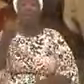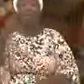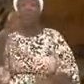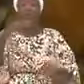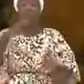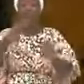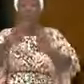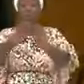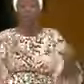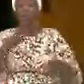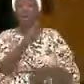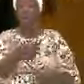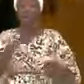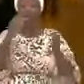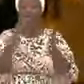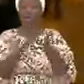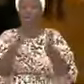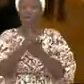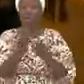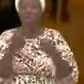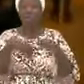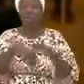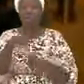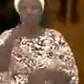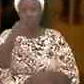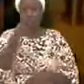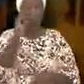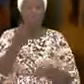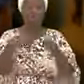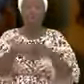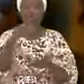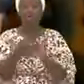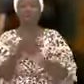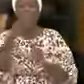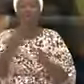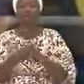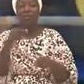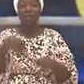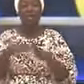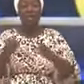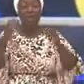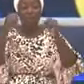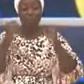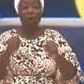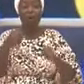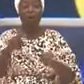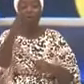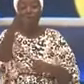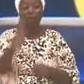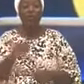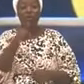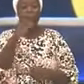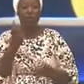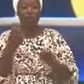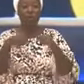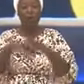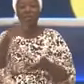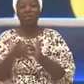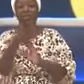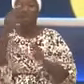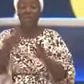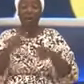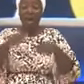était ouvert et je lui ai sorti tu vas sortir dans la puissance de dieu tu sortiras